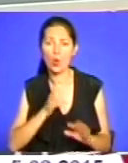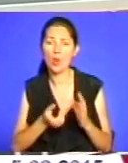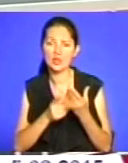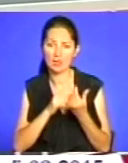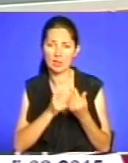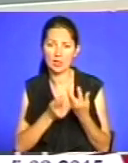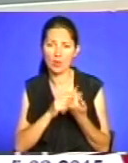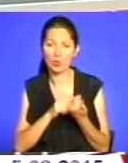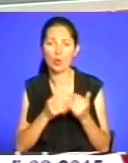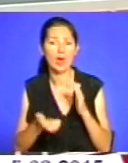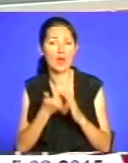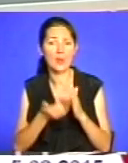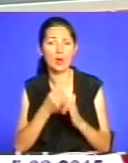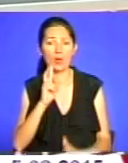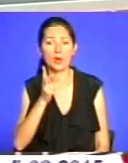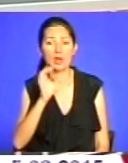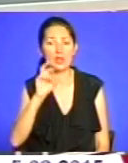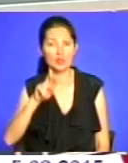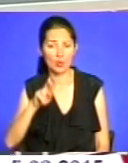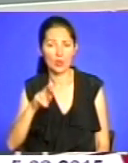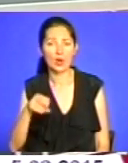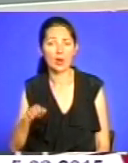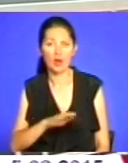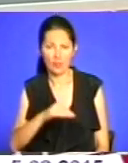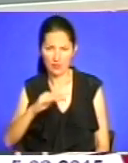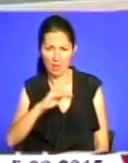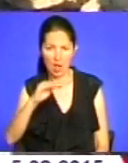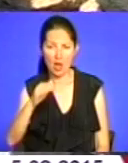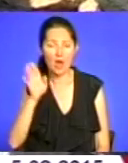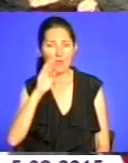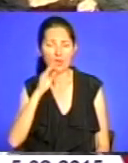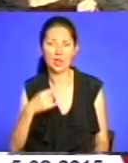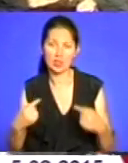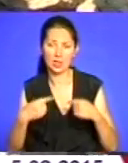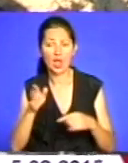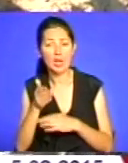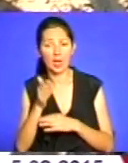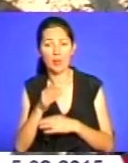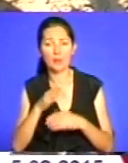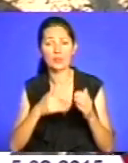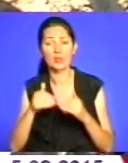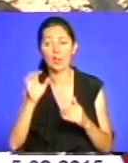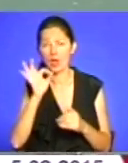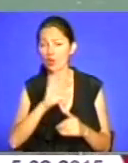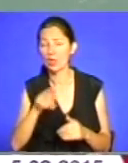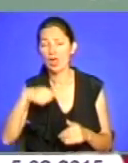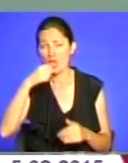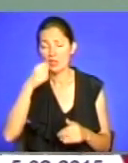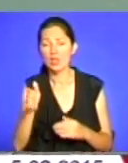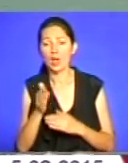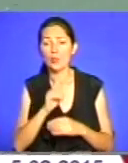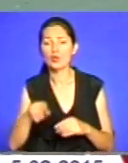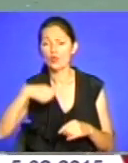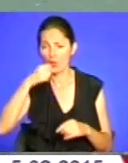рахунок браку кисню в нижніх шарах води. От як страдає риба. Фахівці рекомендують також не споживати рибу, що харчується